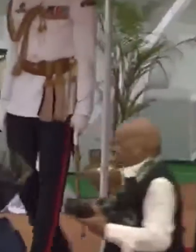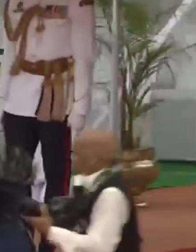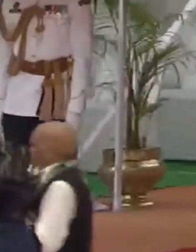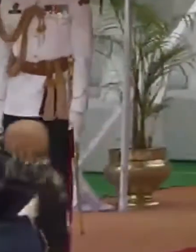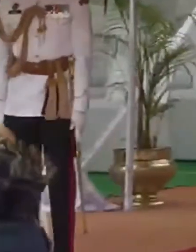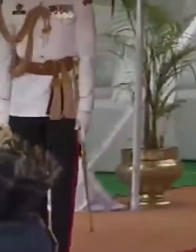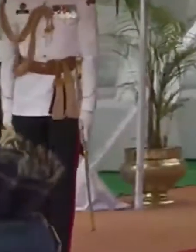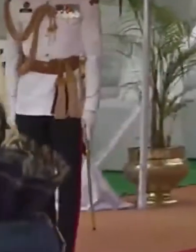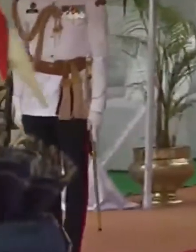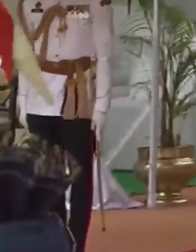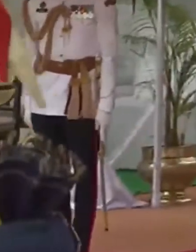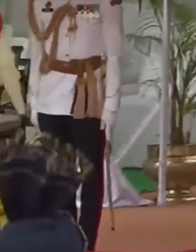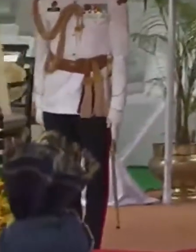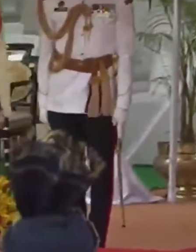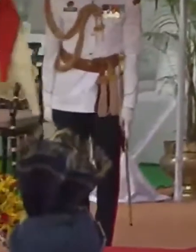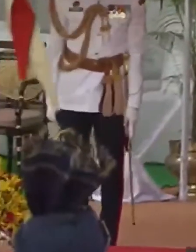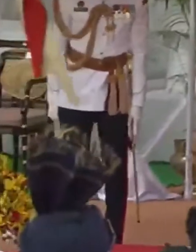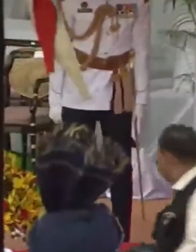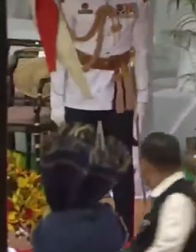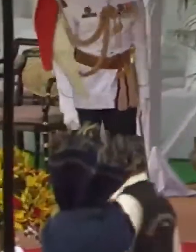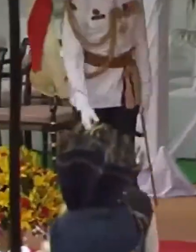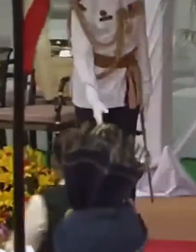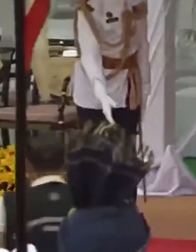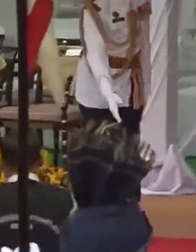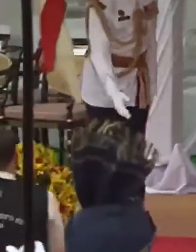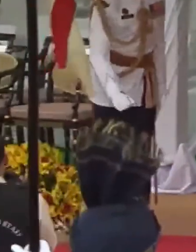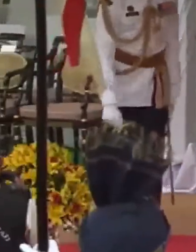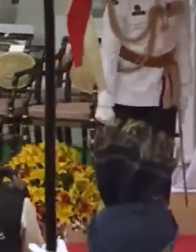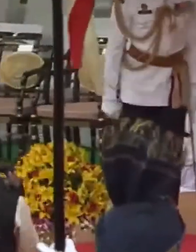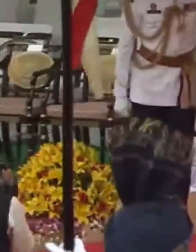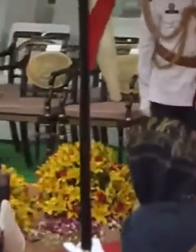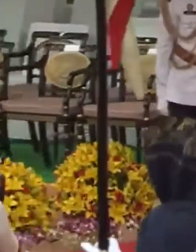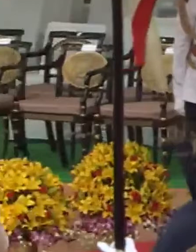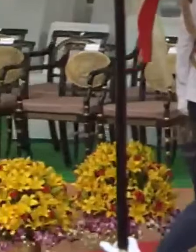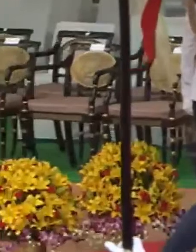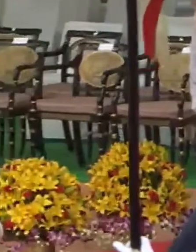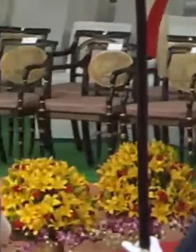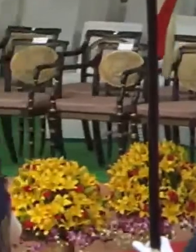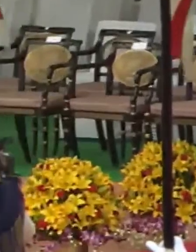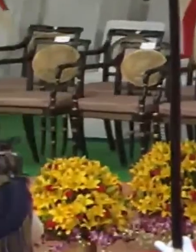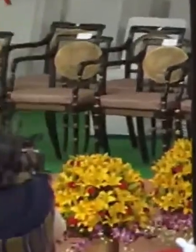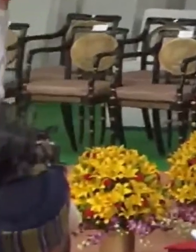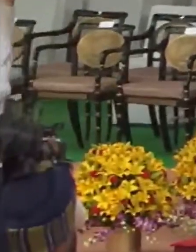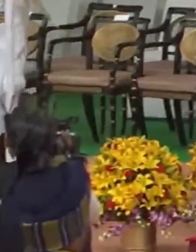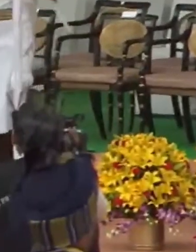The dignitaries moving towards the dais for the national salute.